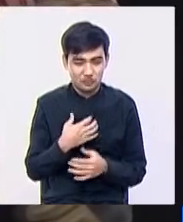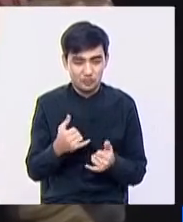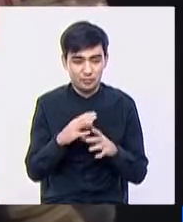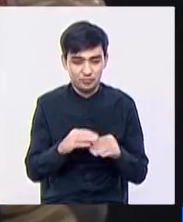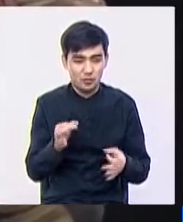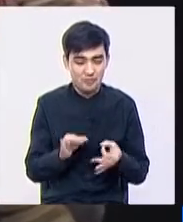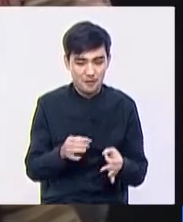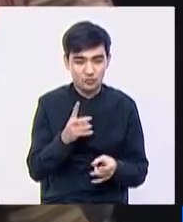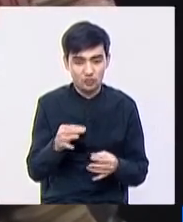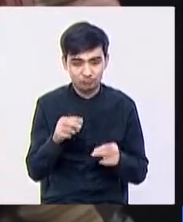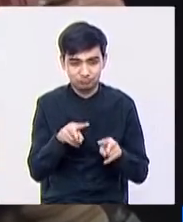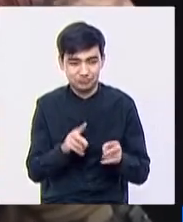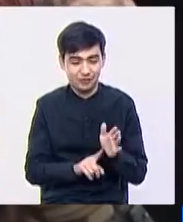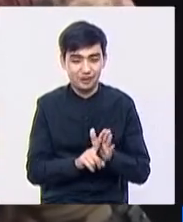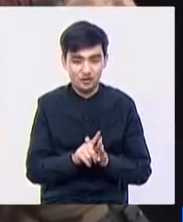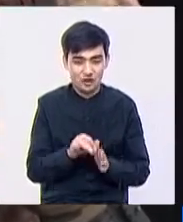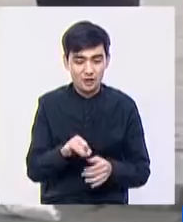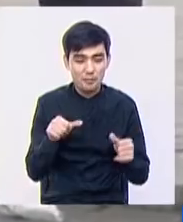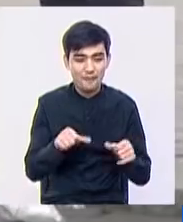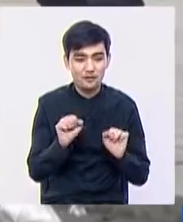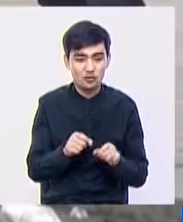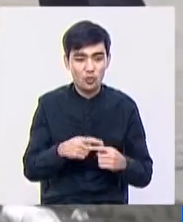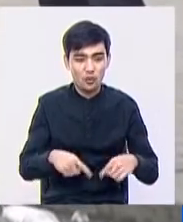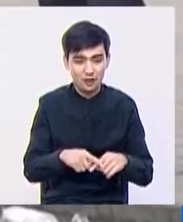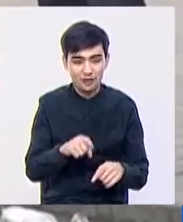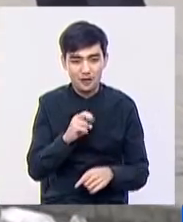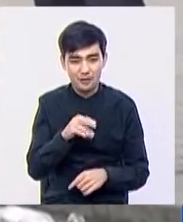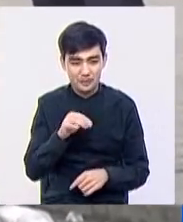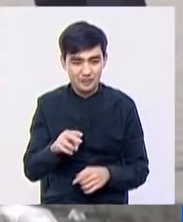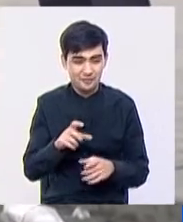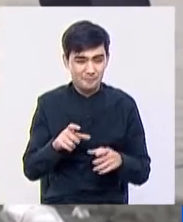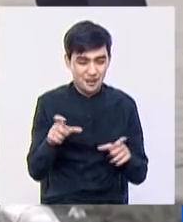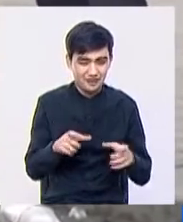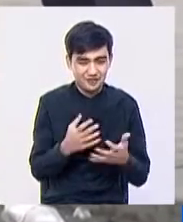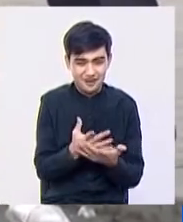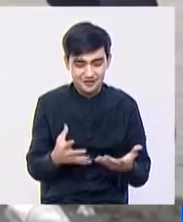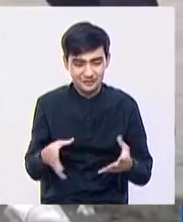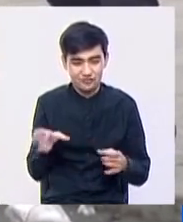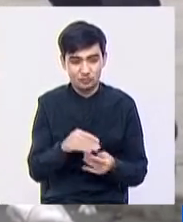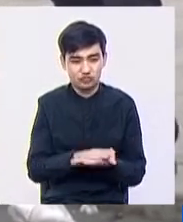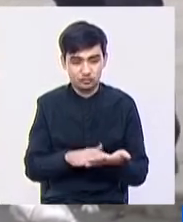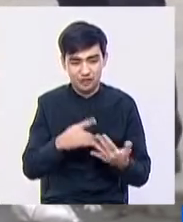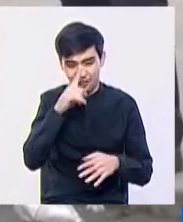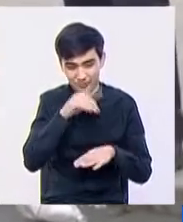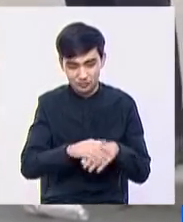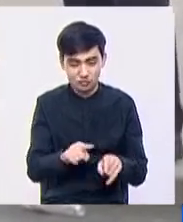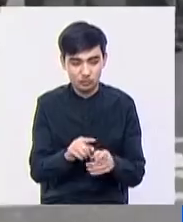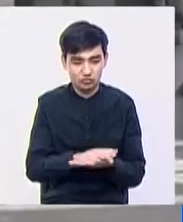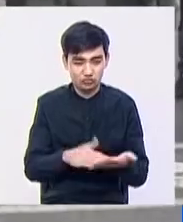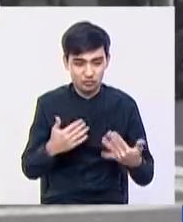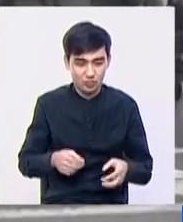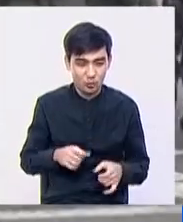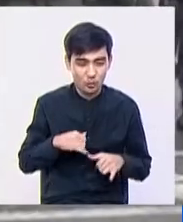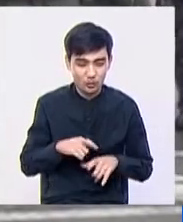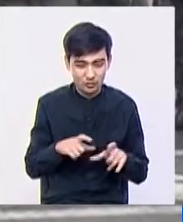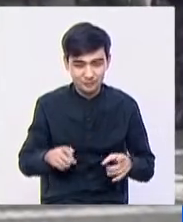айтылды. Жағдайдың бақылауға алынғаны және құқық қорғау органдары, әкімшілік ғимараттардың бәрі лаңкестерден тазартылған. Коммуналдық және